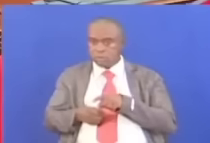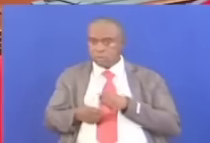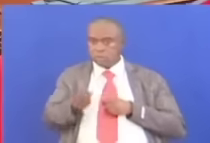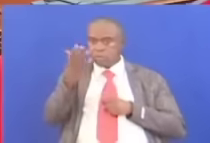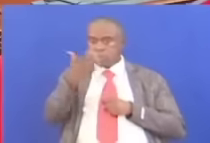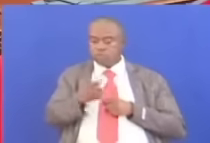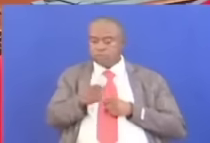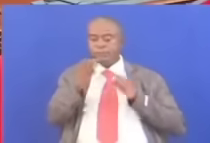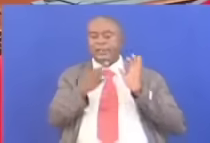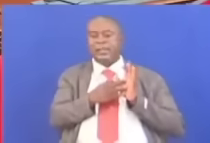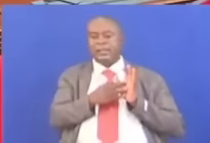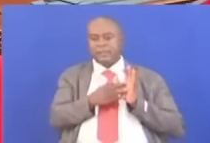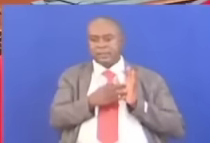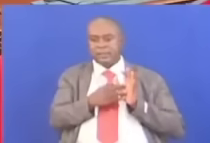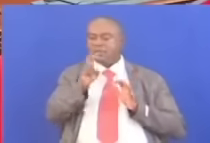ku shi